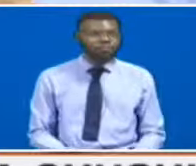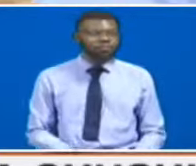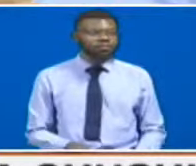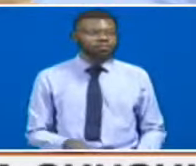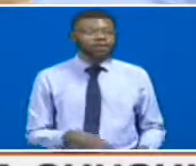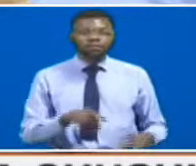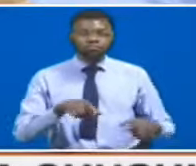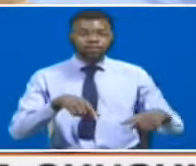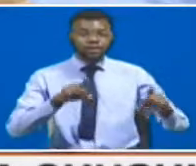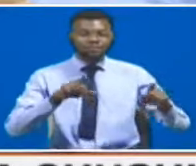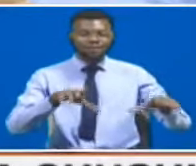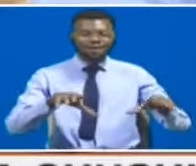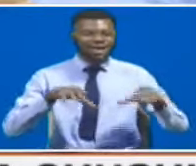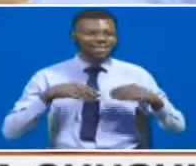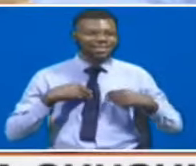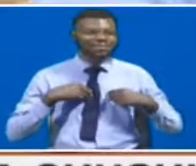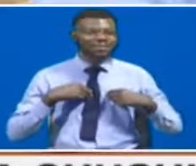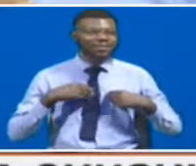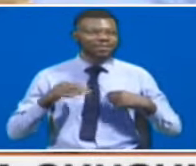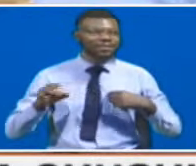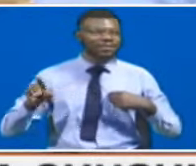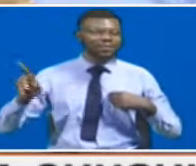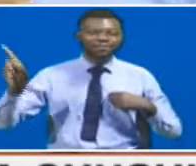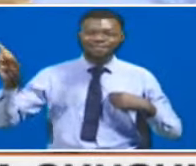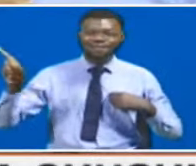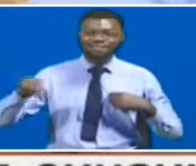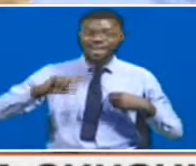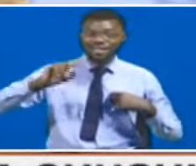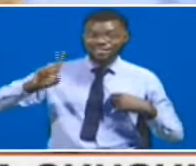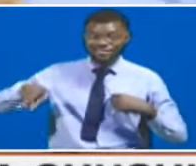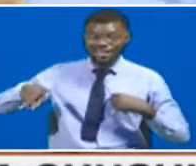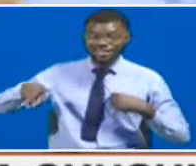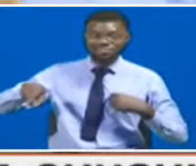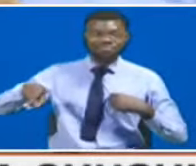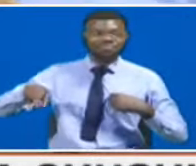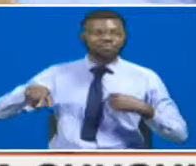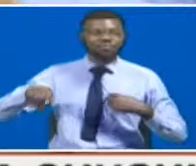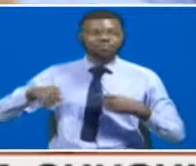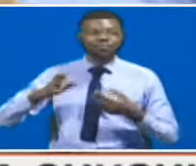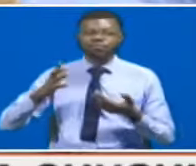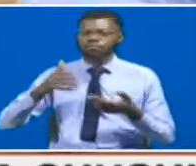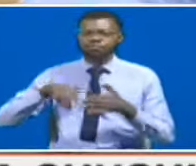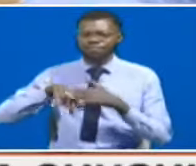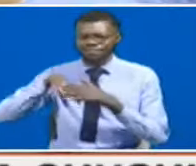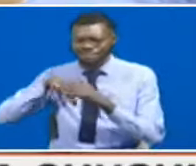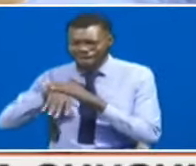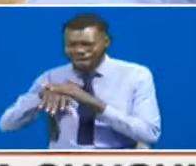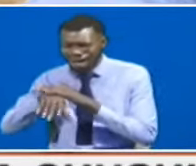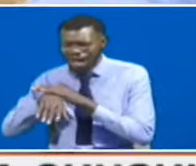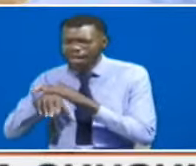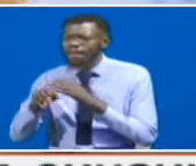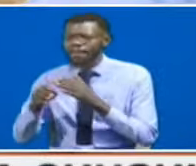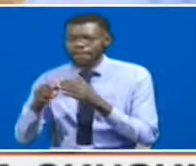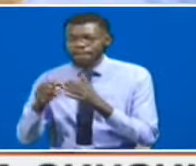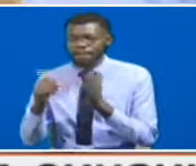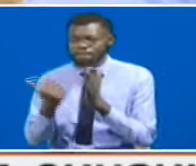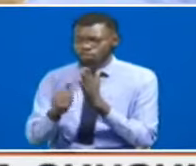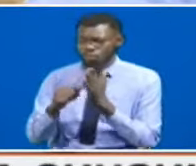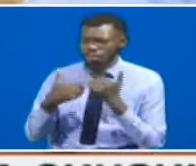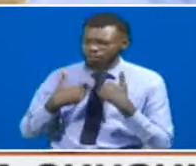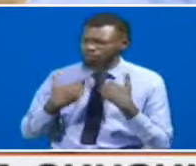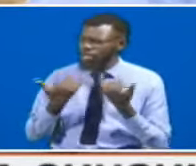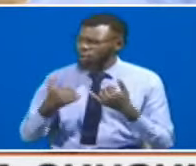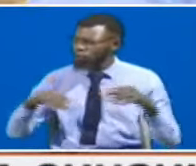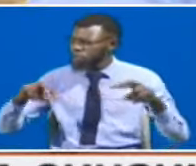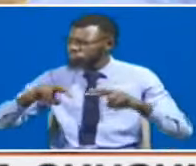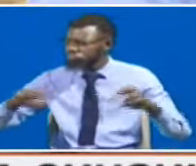the mistake. You hear that the batch that has really a problem which we are trying to establish how it happened